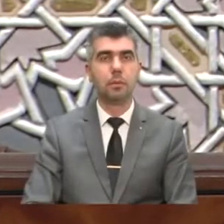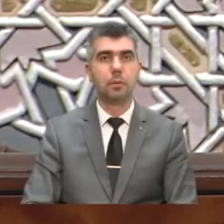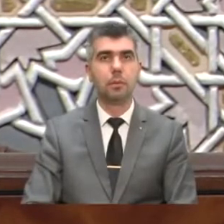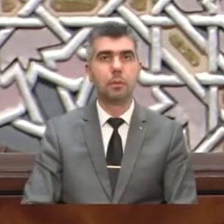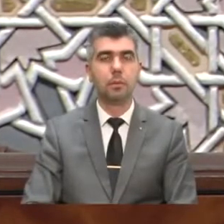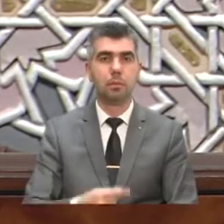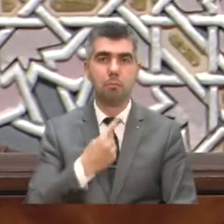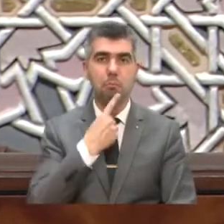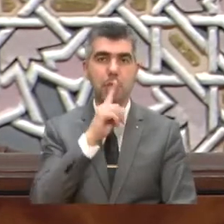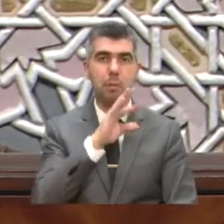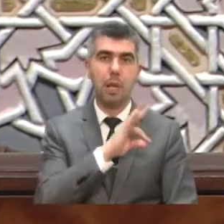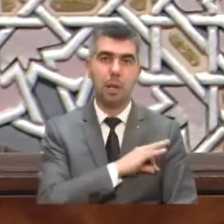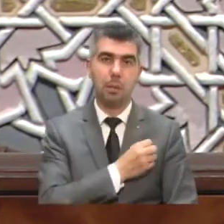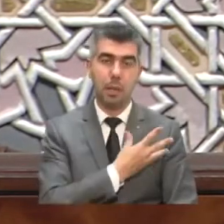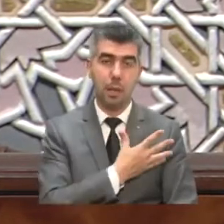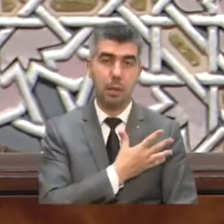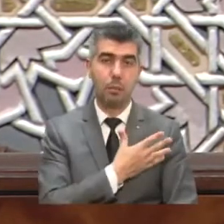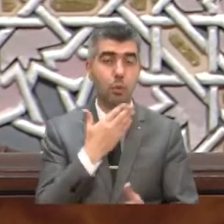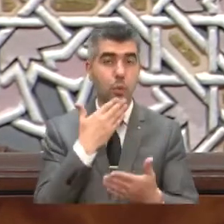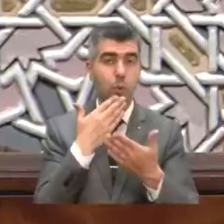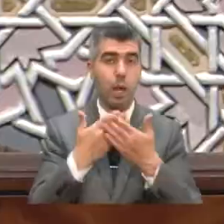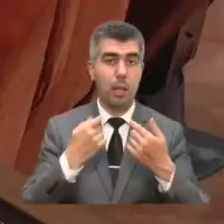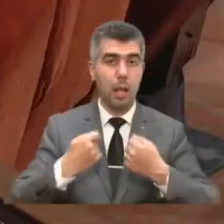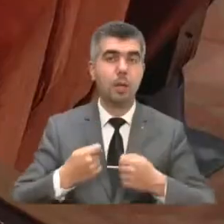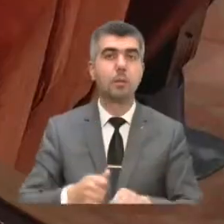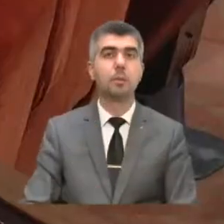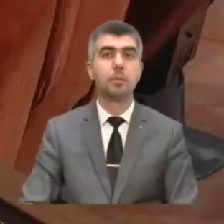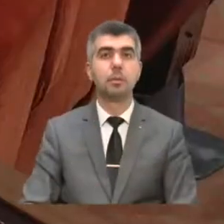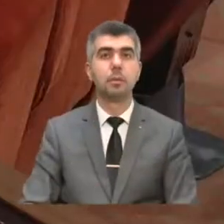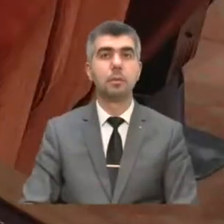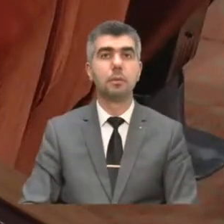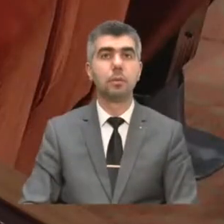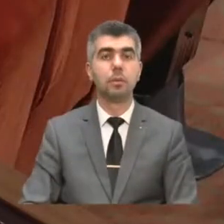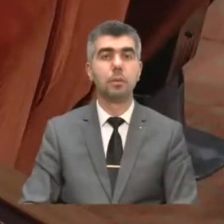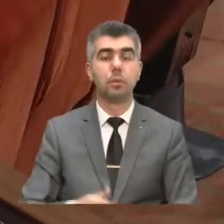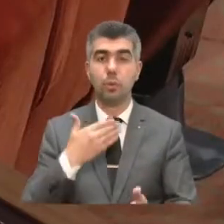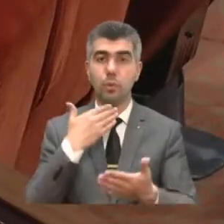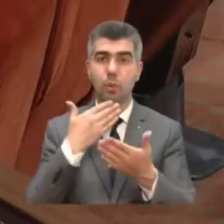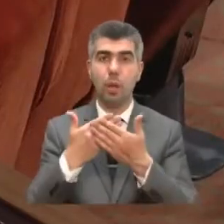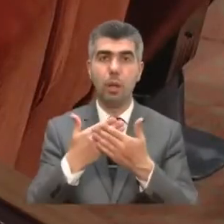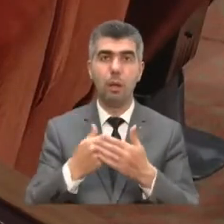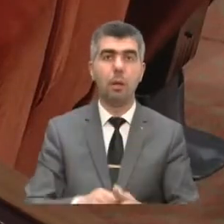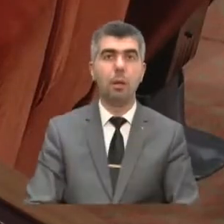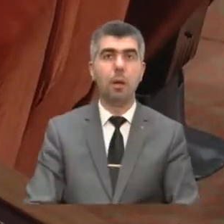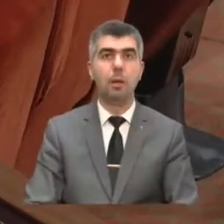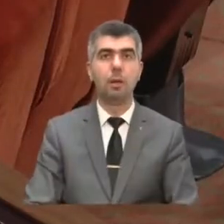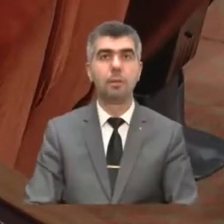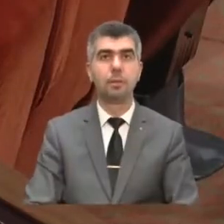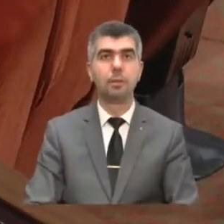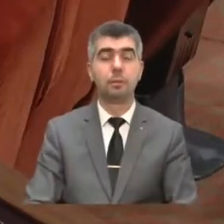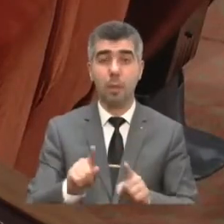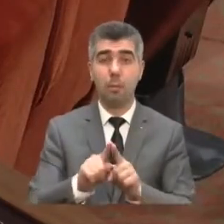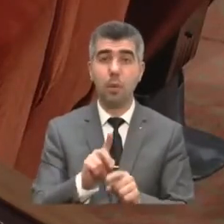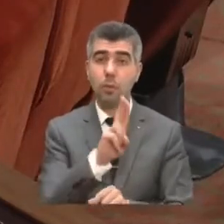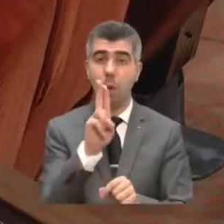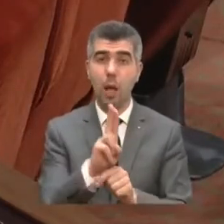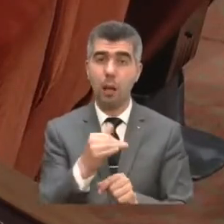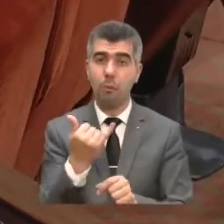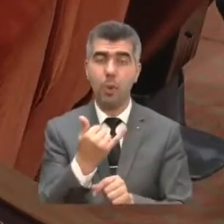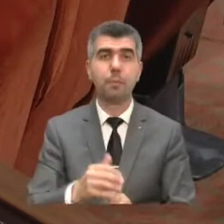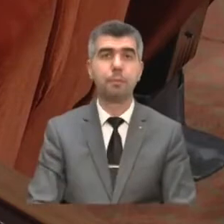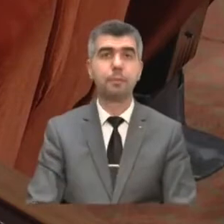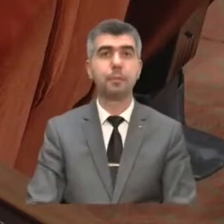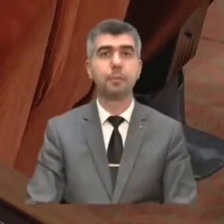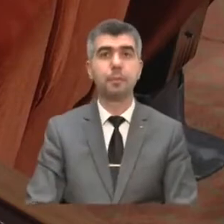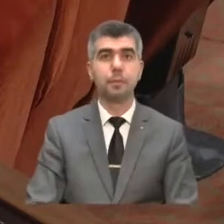بسم الله الرحمن الرحيم، شكرا سيد الرئيس. شكرا سيد نائب على السؤال المهم. المهم